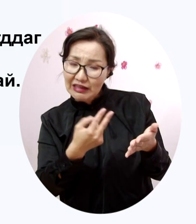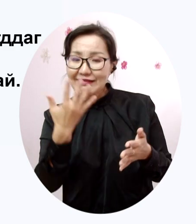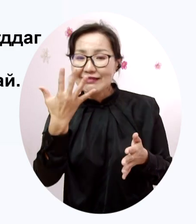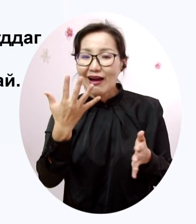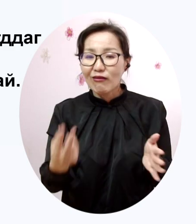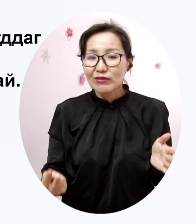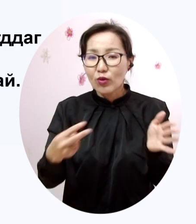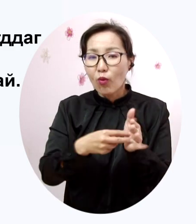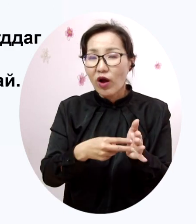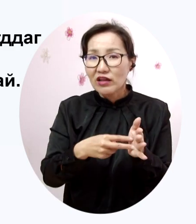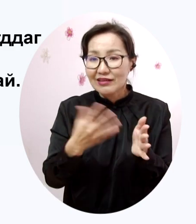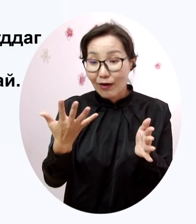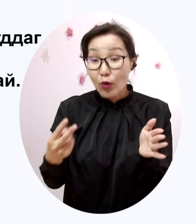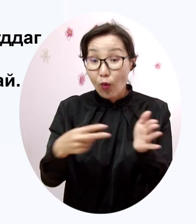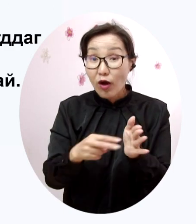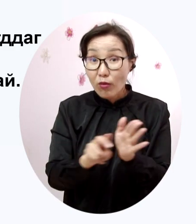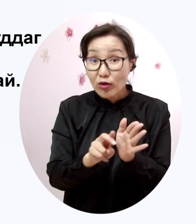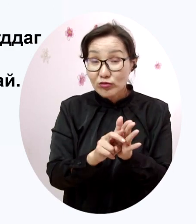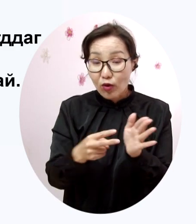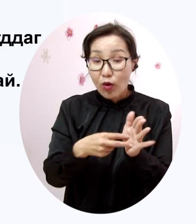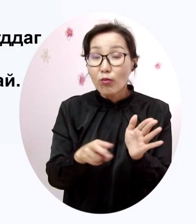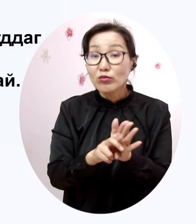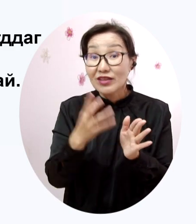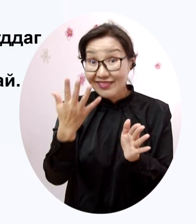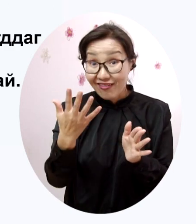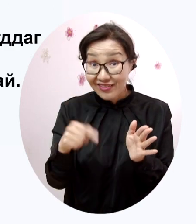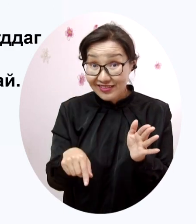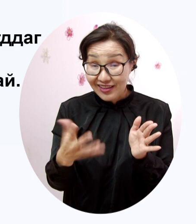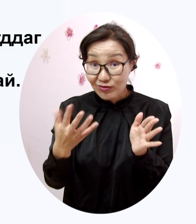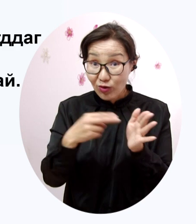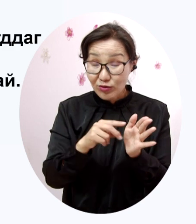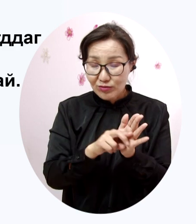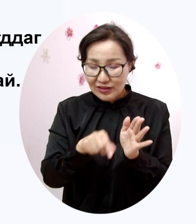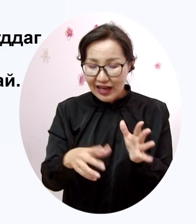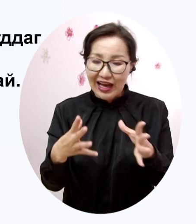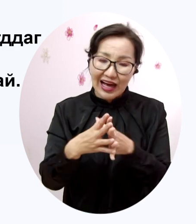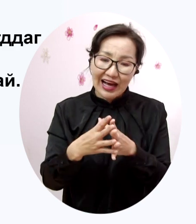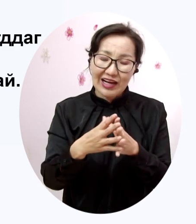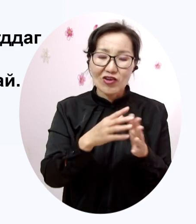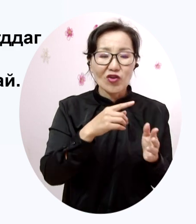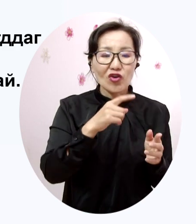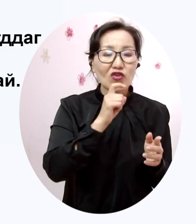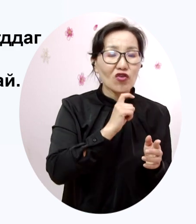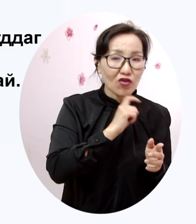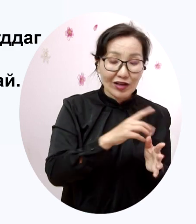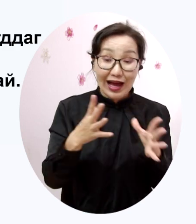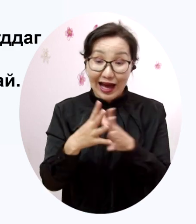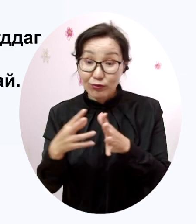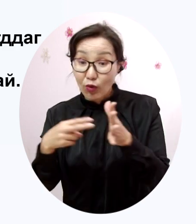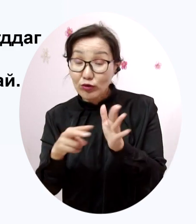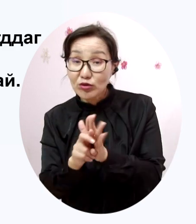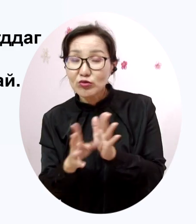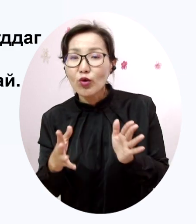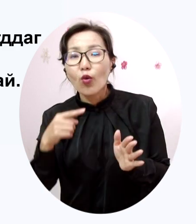тавд хуваагдах тоонуудыг хөх өнгөөр, 10-т хуваагдах тоонуудыг улаан өнгөөр